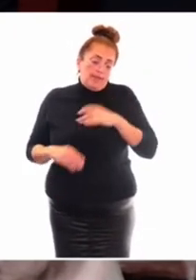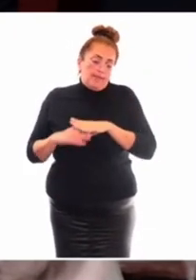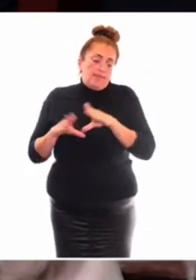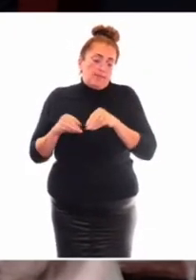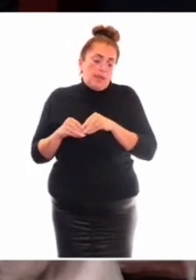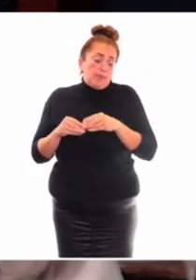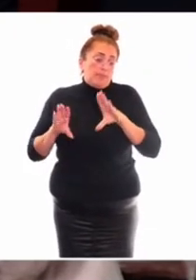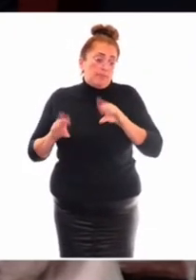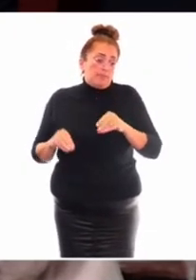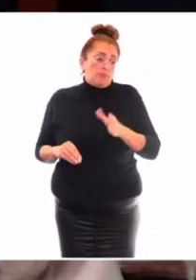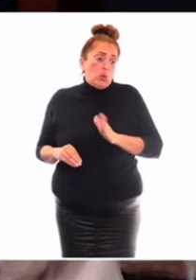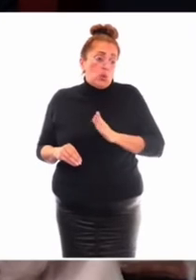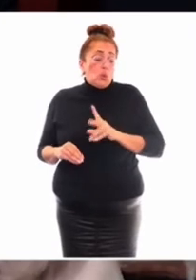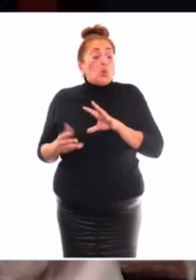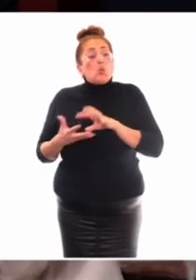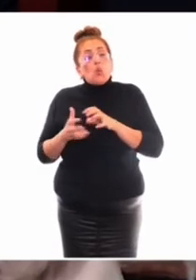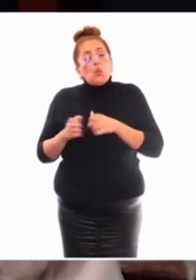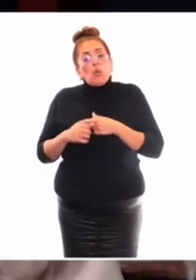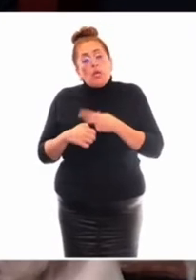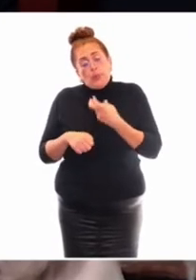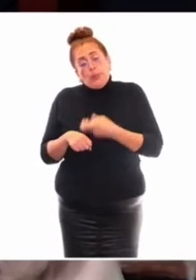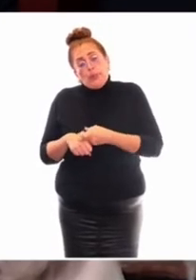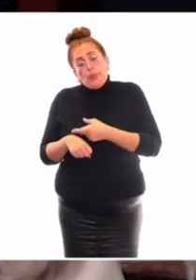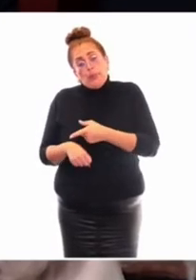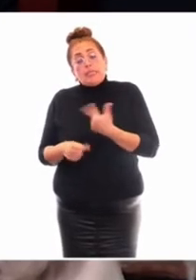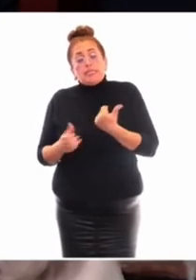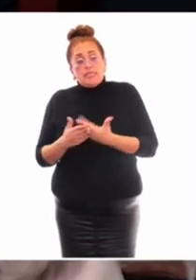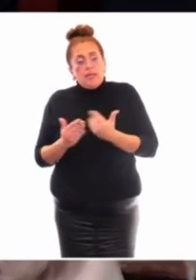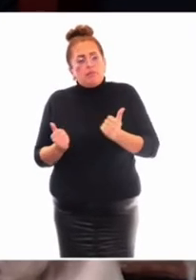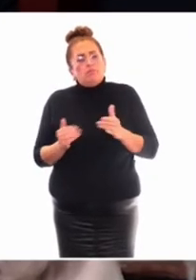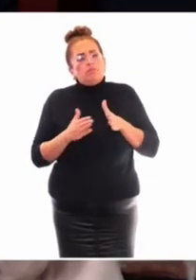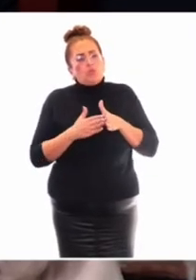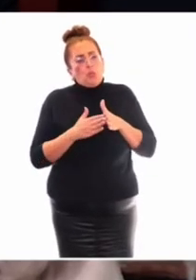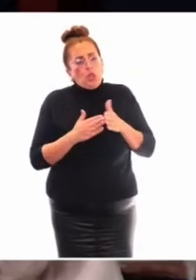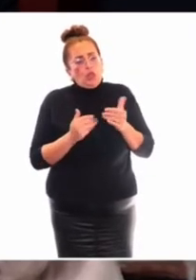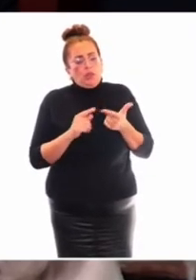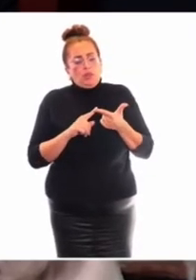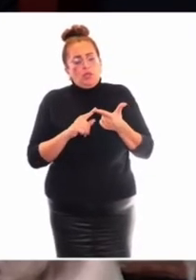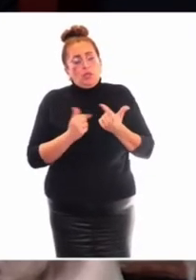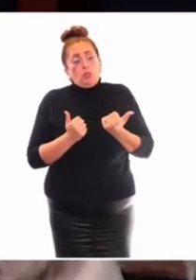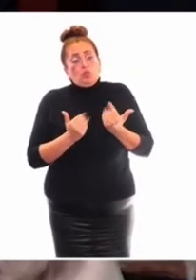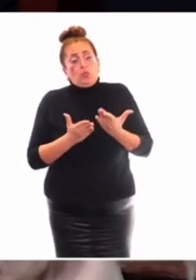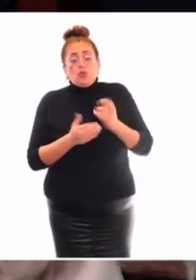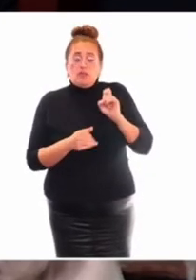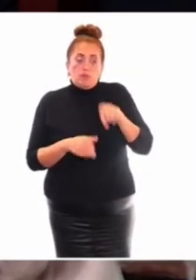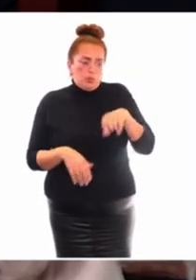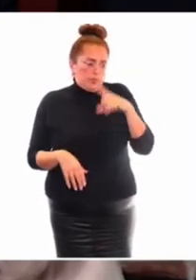C'est ce que nous sentons et c'est la raison pour laquelle nous vous proposons et nous vous demandons d'en tenir compte et d'agir à l'avenir différemment.